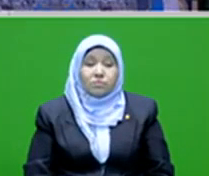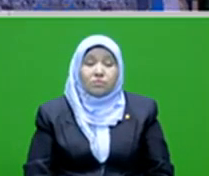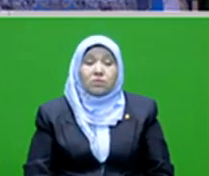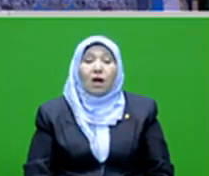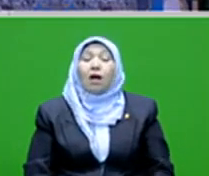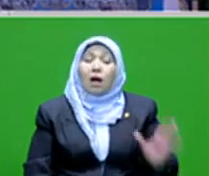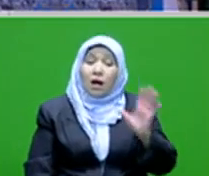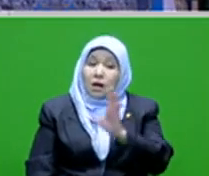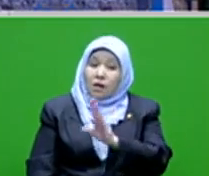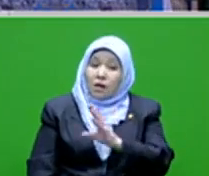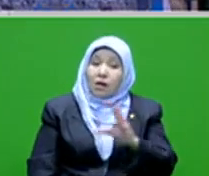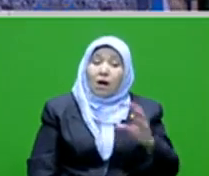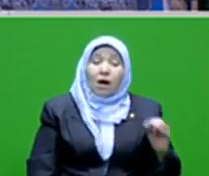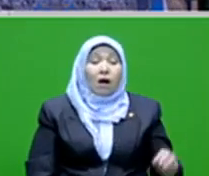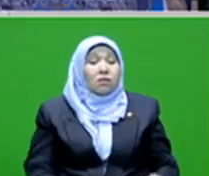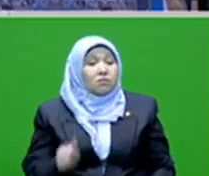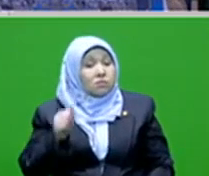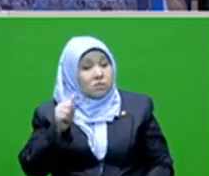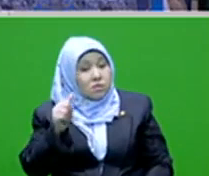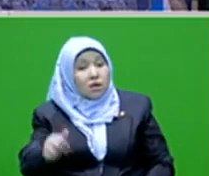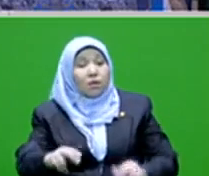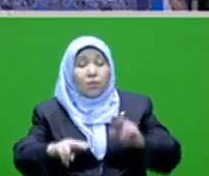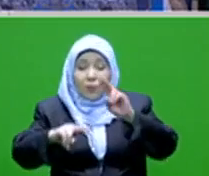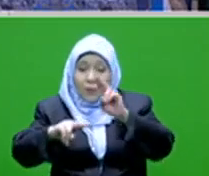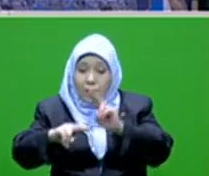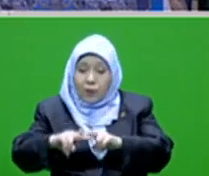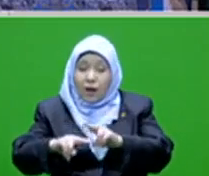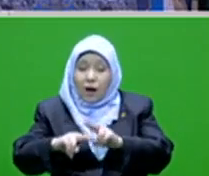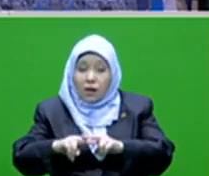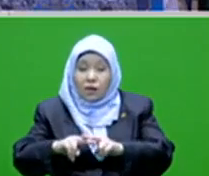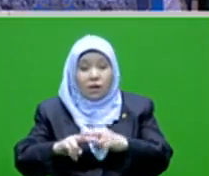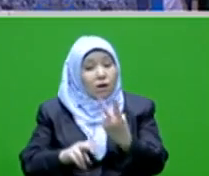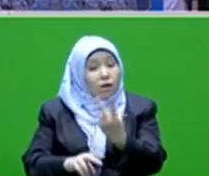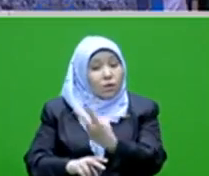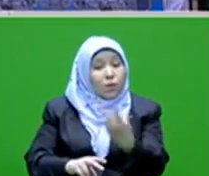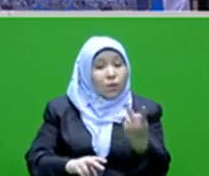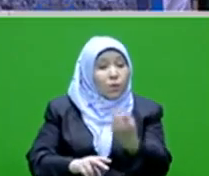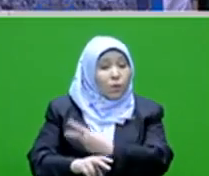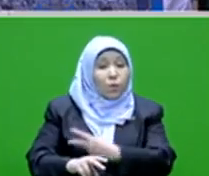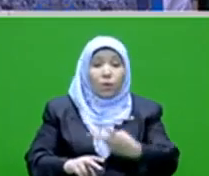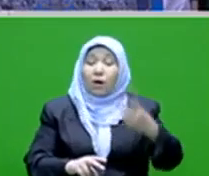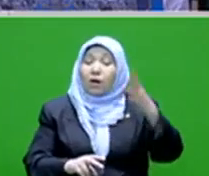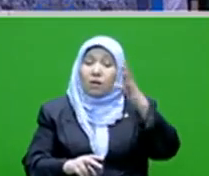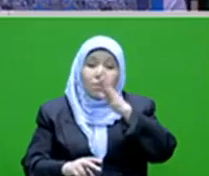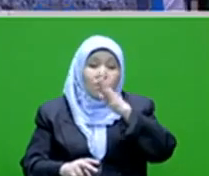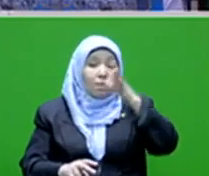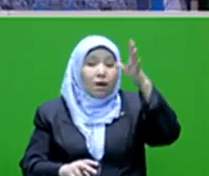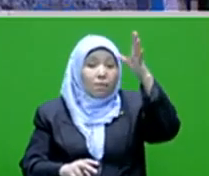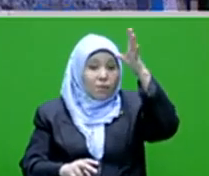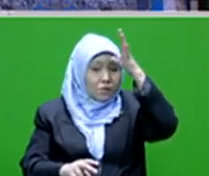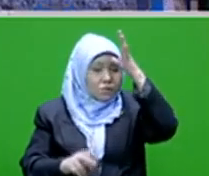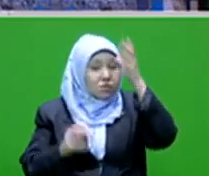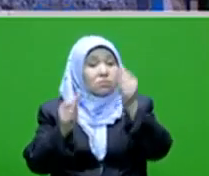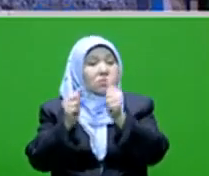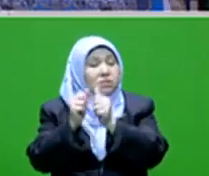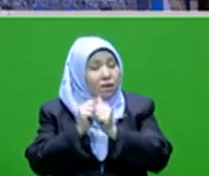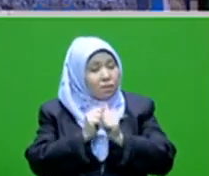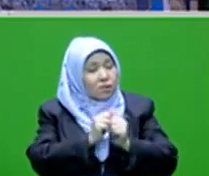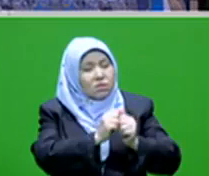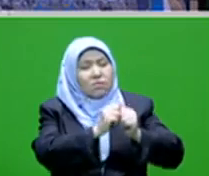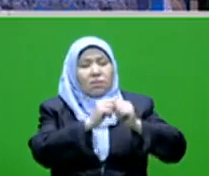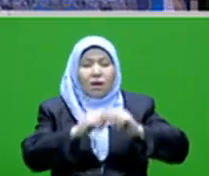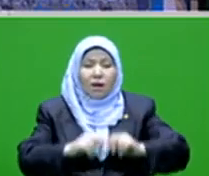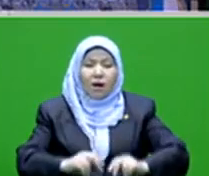ورفع أبويه على العرش وخروا له سجدا